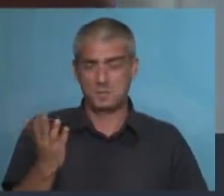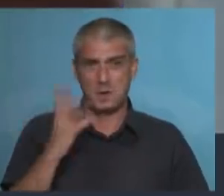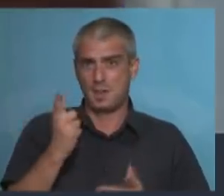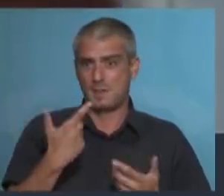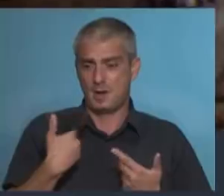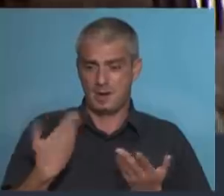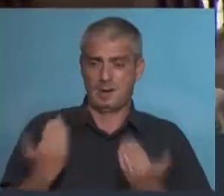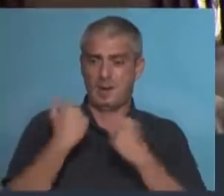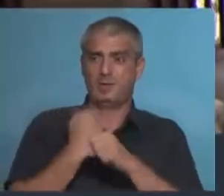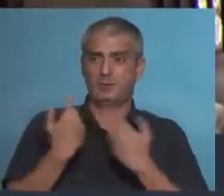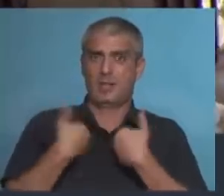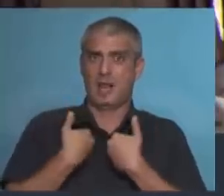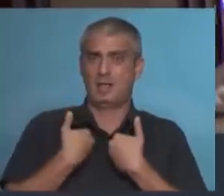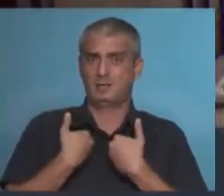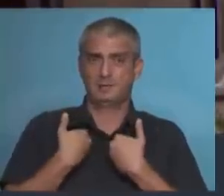אותם עליי?